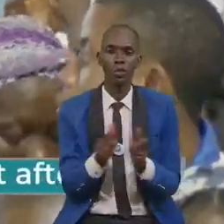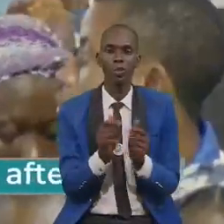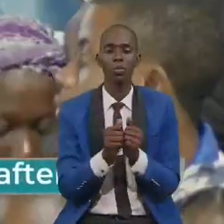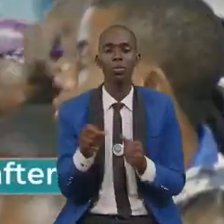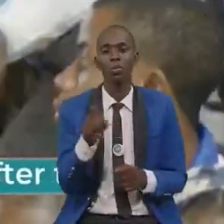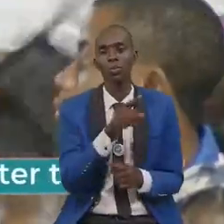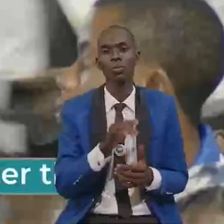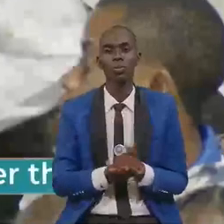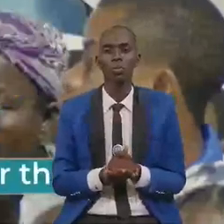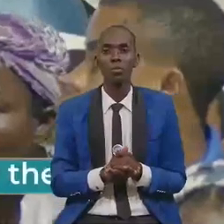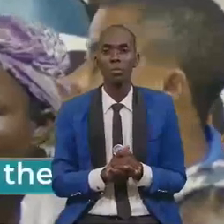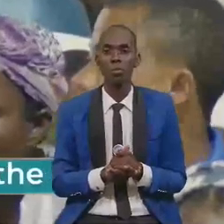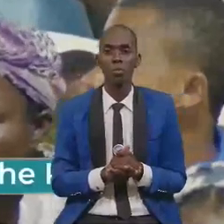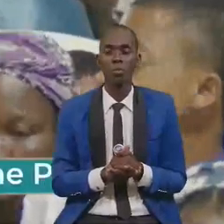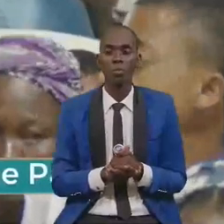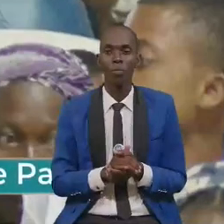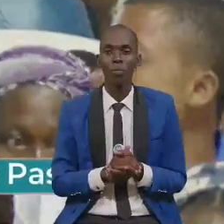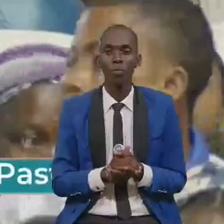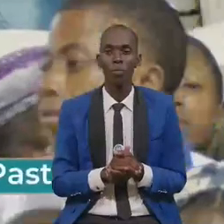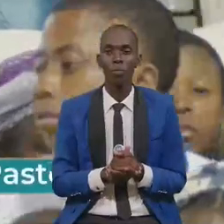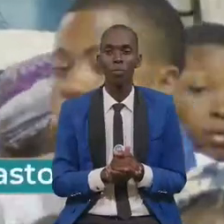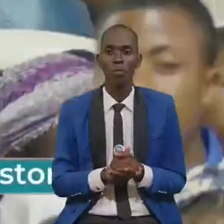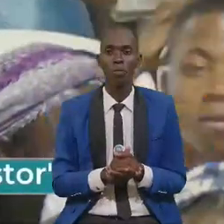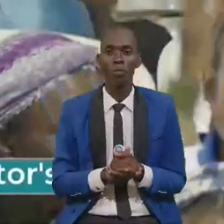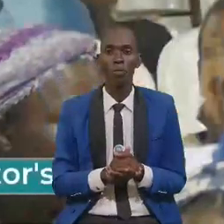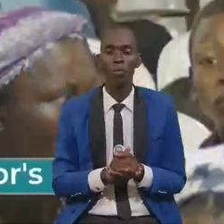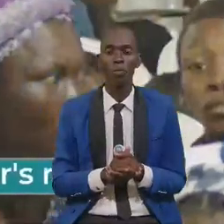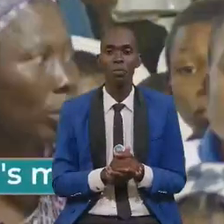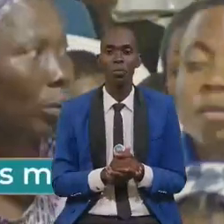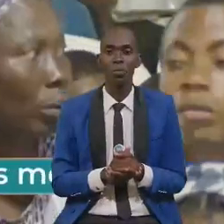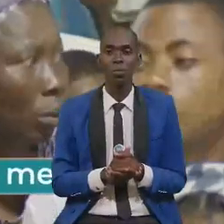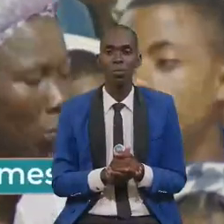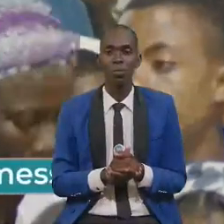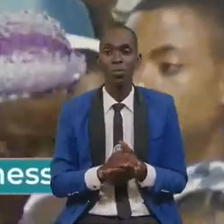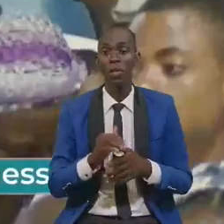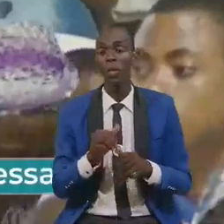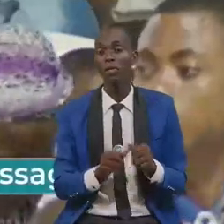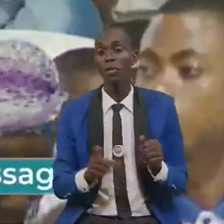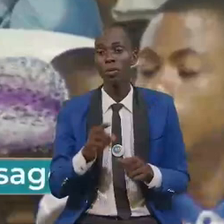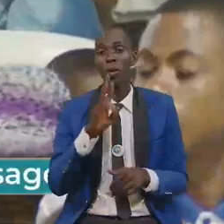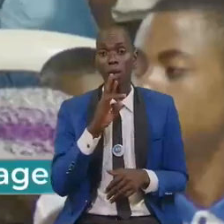reçu par un conseiller lever la main on va s'occuper de vous